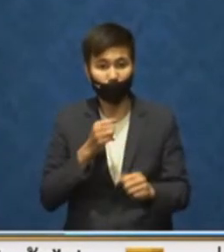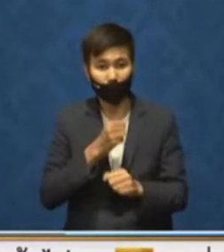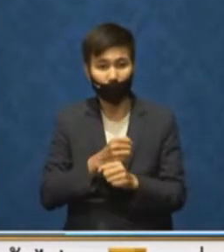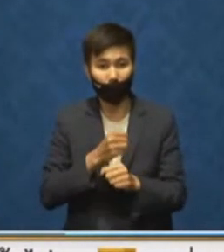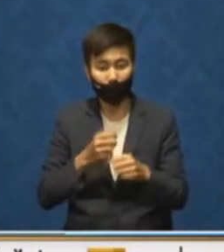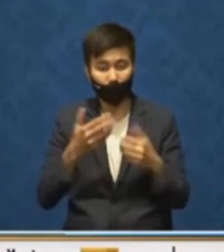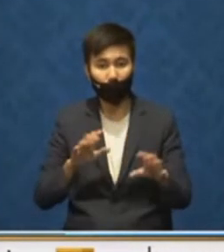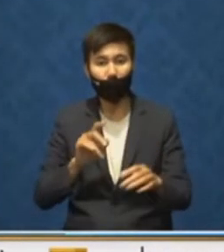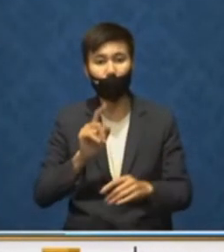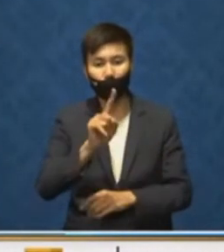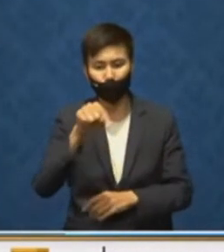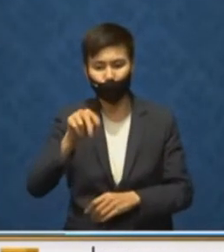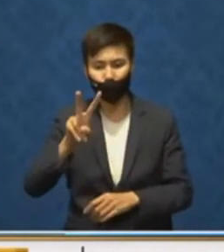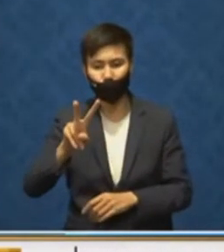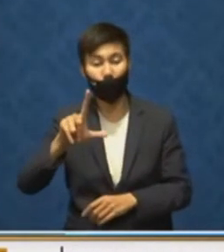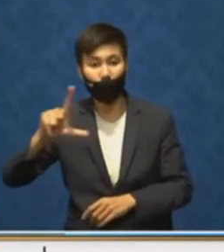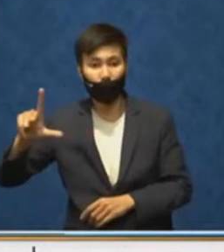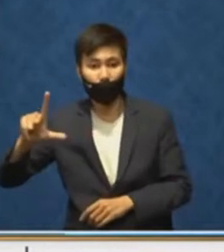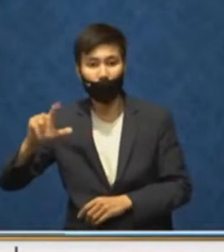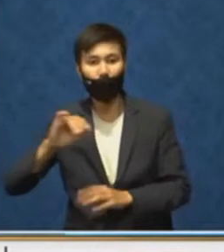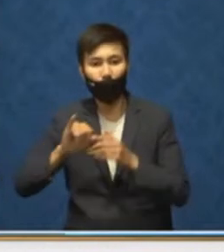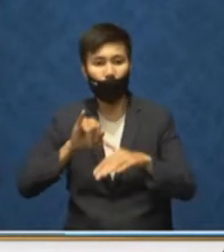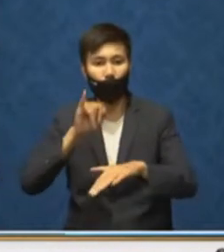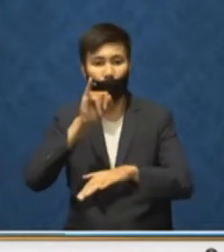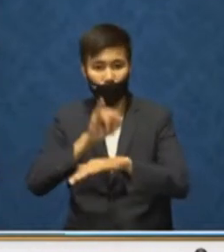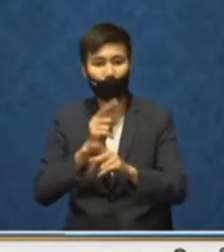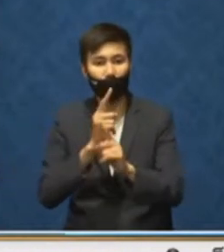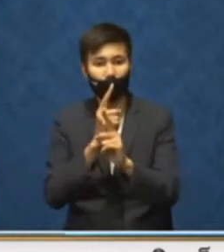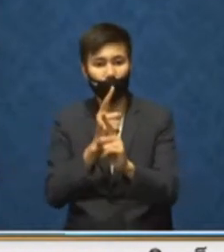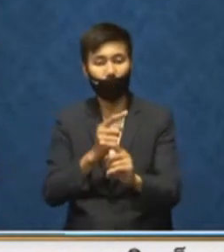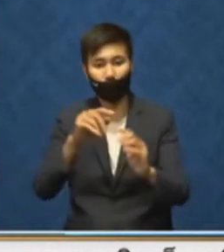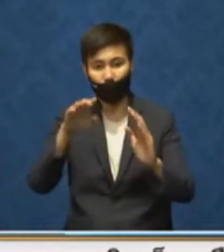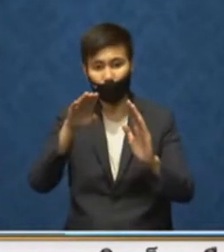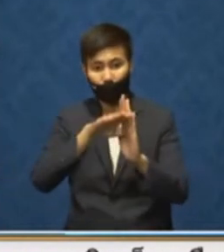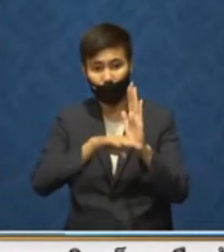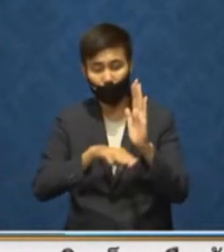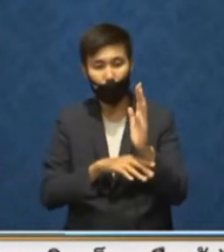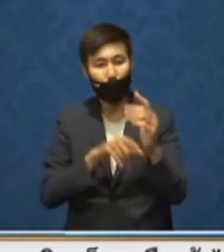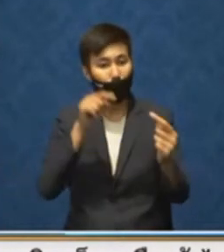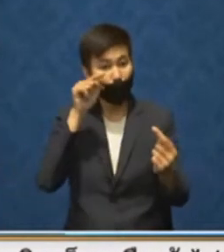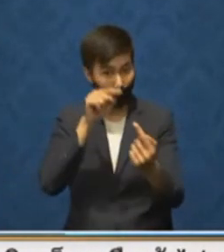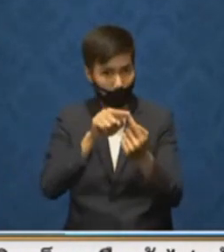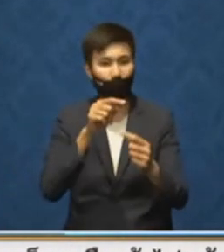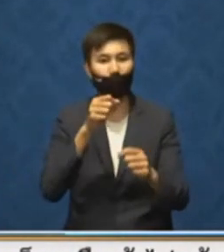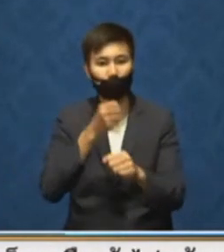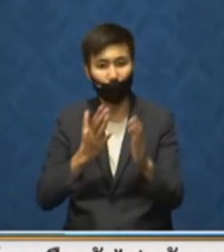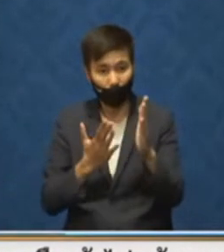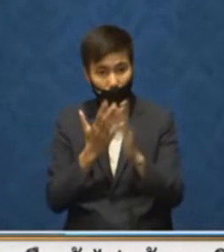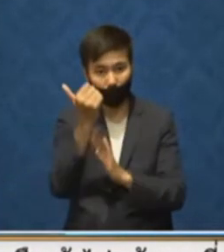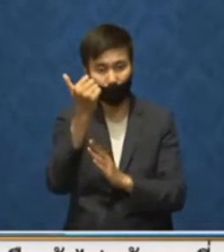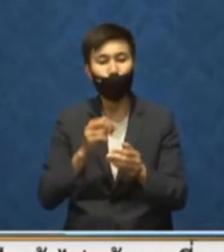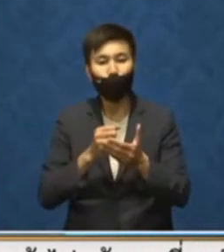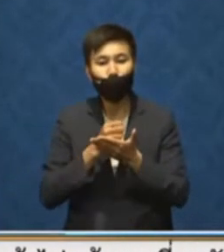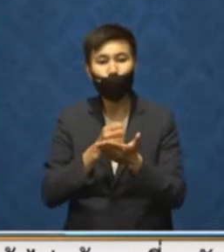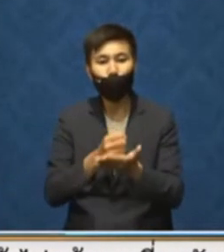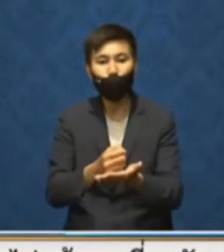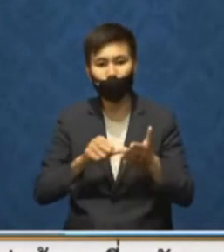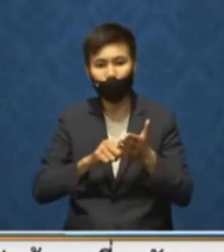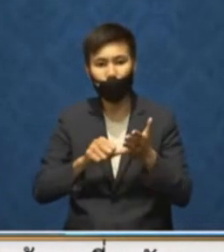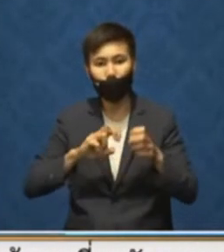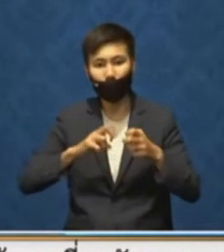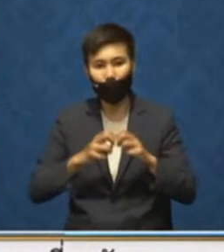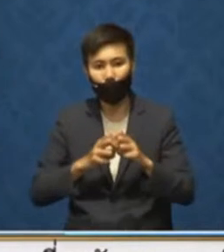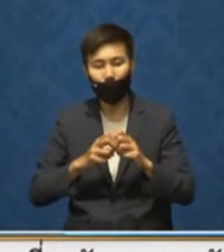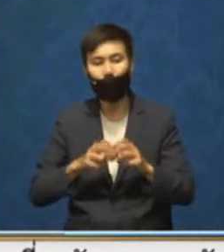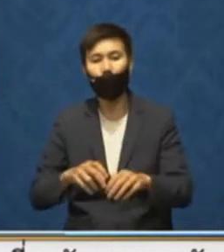1.2ล้านไร่และจะน่าทำต่อไปตามเป้าหมายทั้งหมด 5.7ล้านไร่นะครับจะช่วยแก้ปัญหาการถูกลูกปลาแล้ว